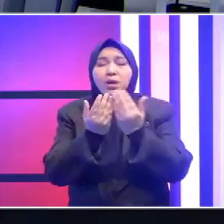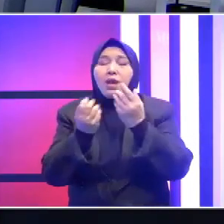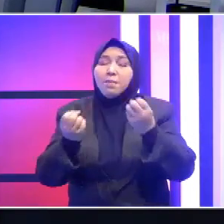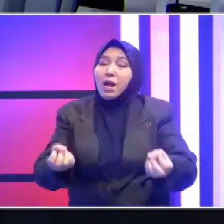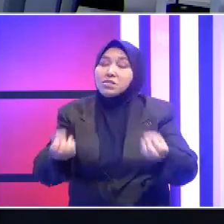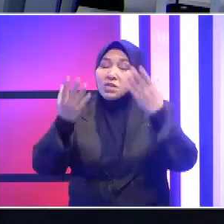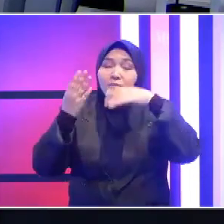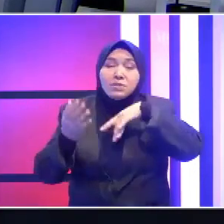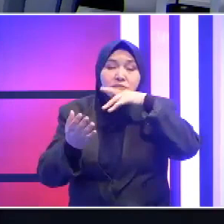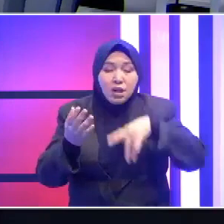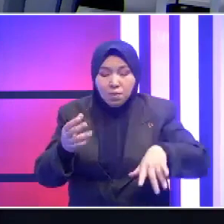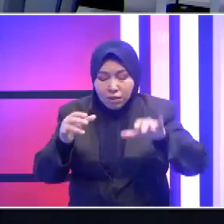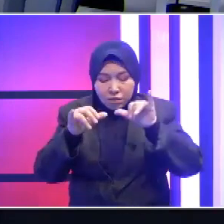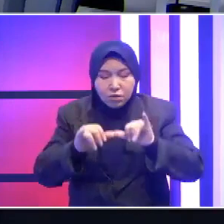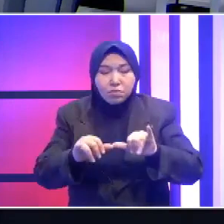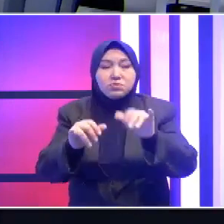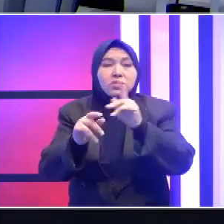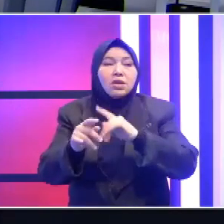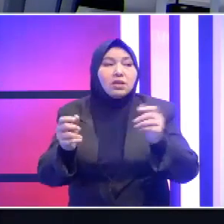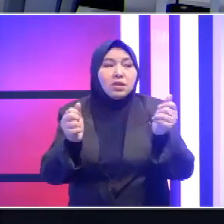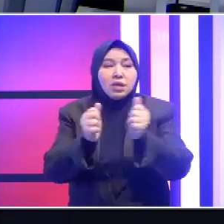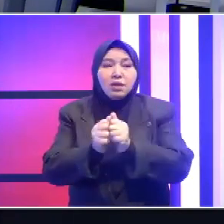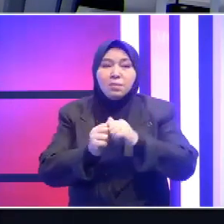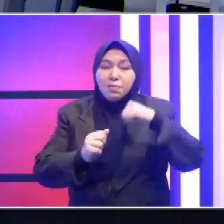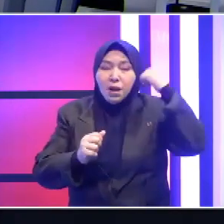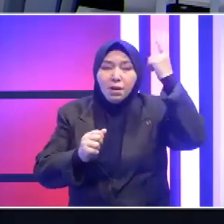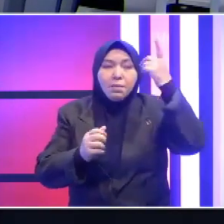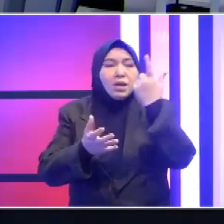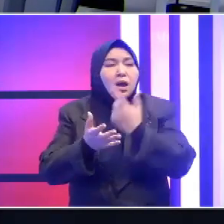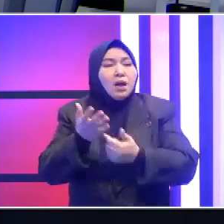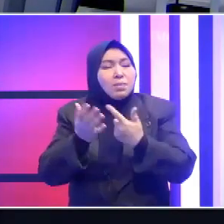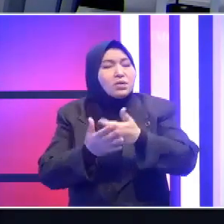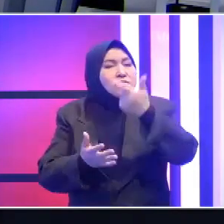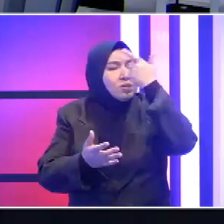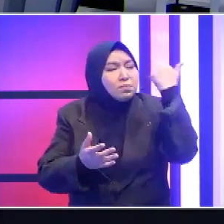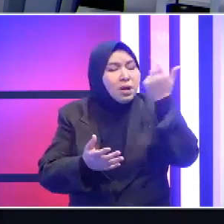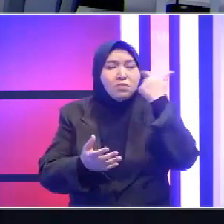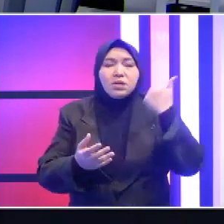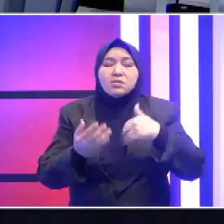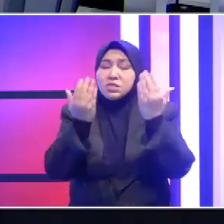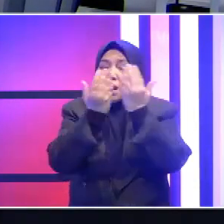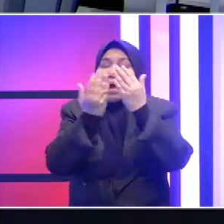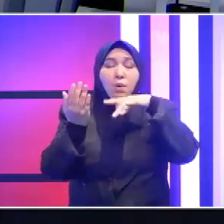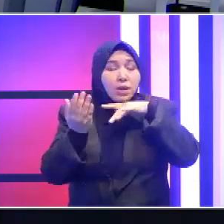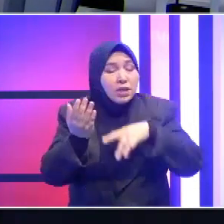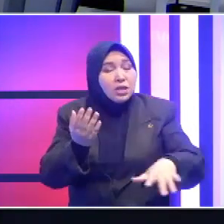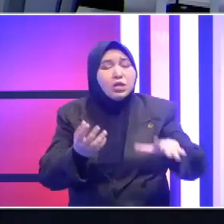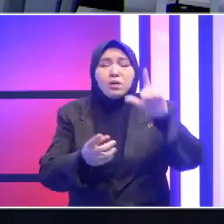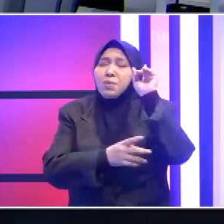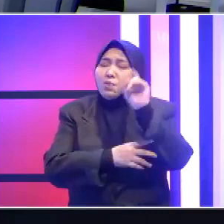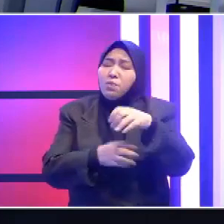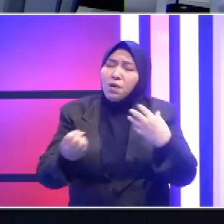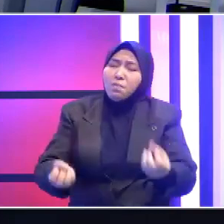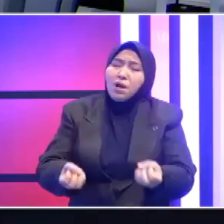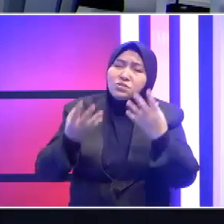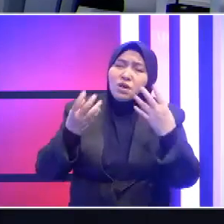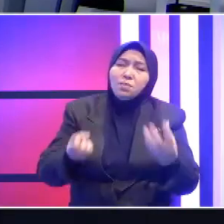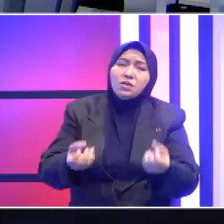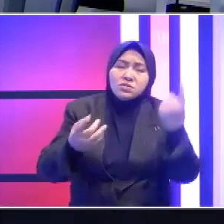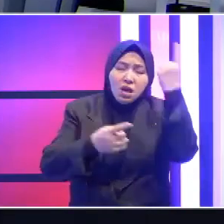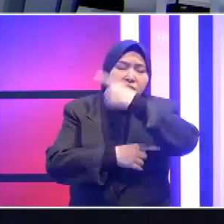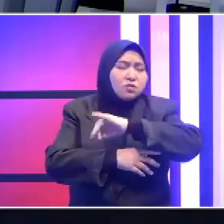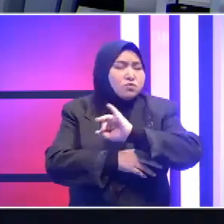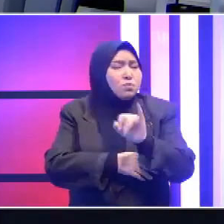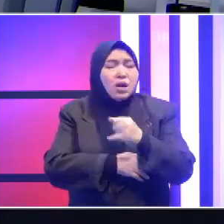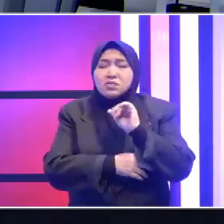bersalawat tonton teruskan dengan kVA main Apakah sebabnya shalawat ini diperlukan banyak-banyak bekas hari jumaat